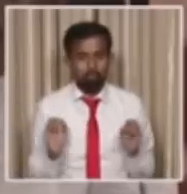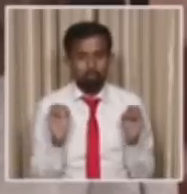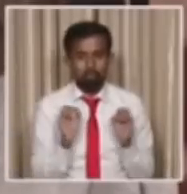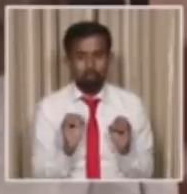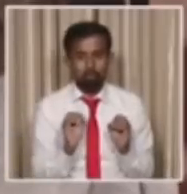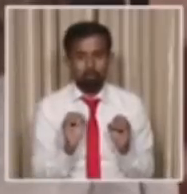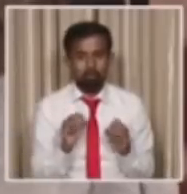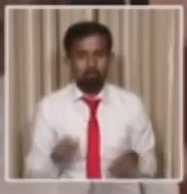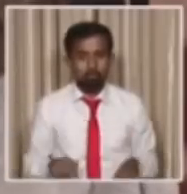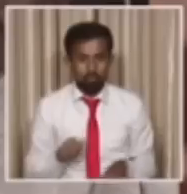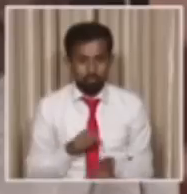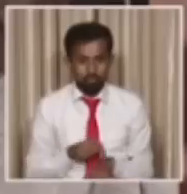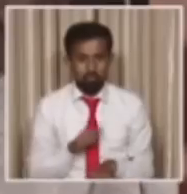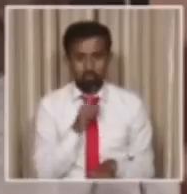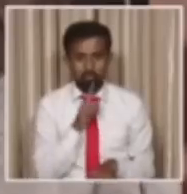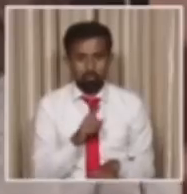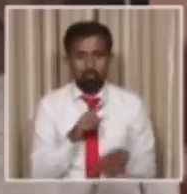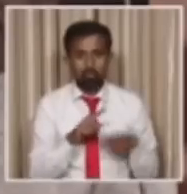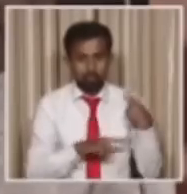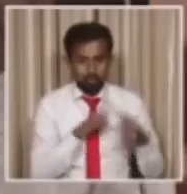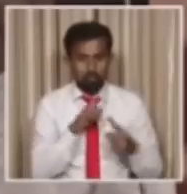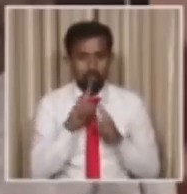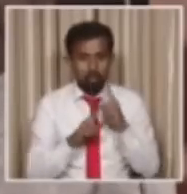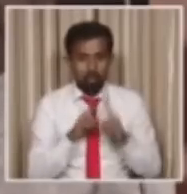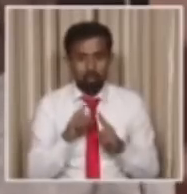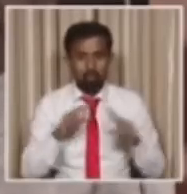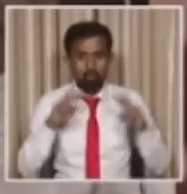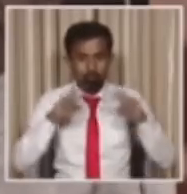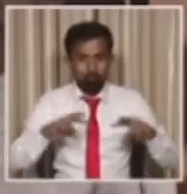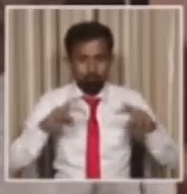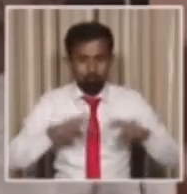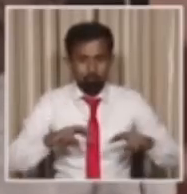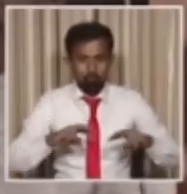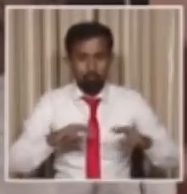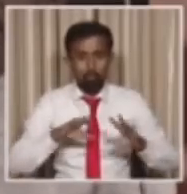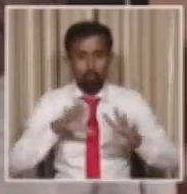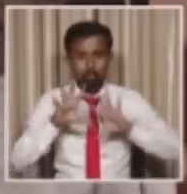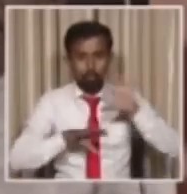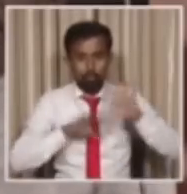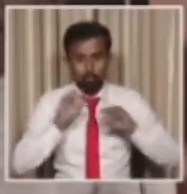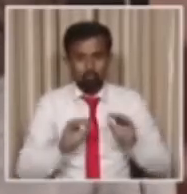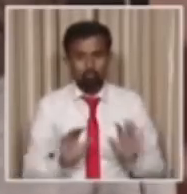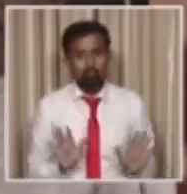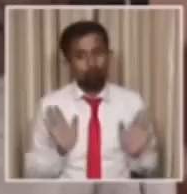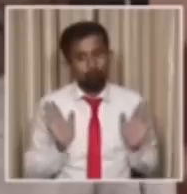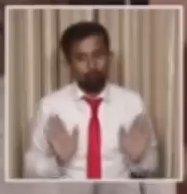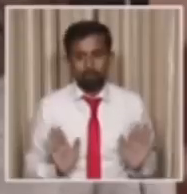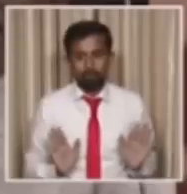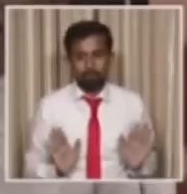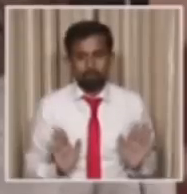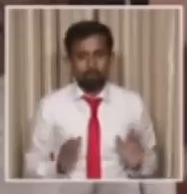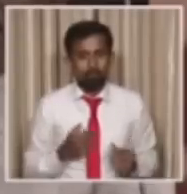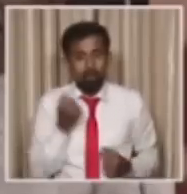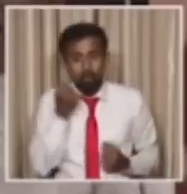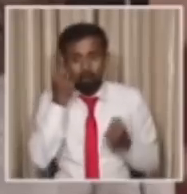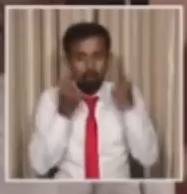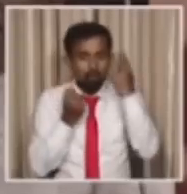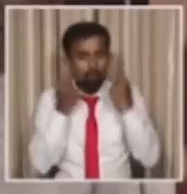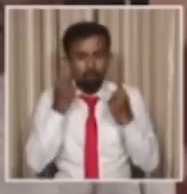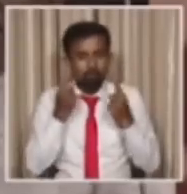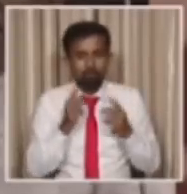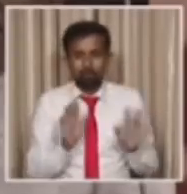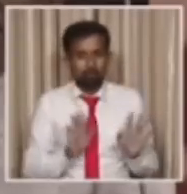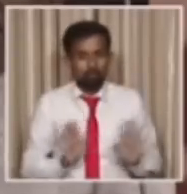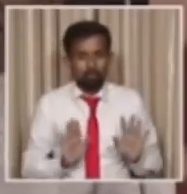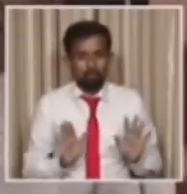මං දැනුත් කියන්නේ මං දිගටම කතා කරන්නේ විමර්ශනයේ තියෙන කරුණු මත පමණයි. හිතන කරුණු ගැන